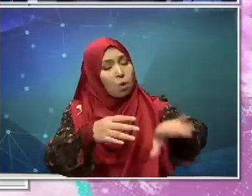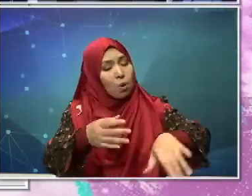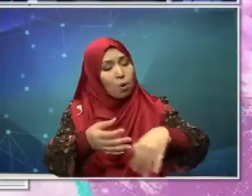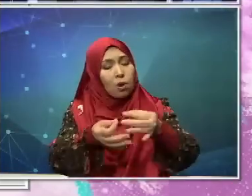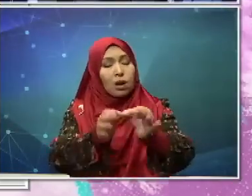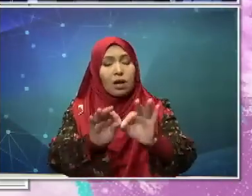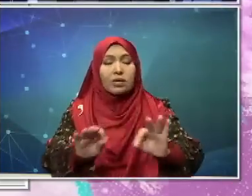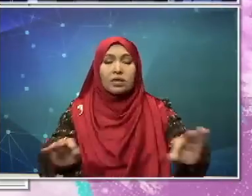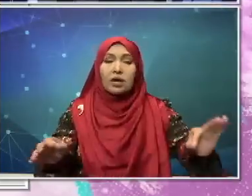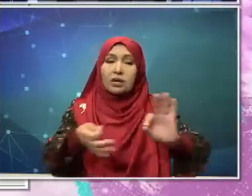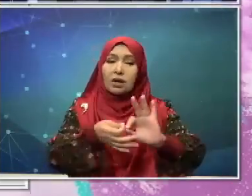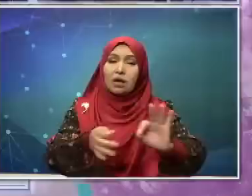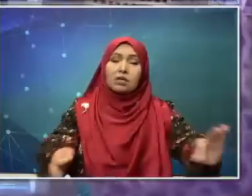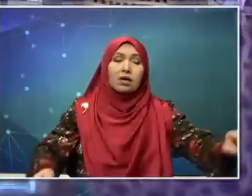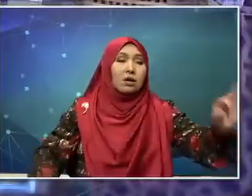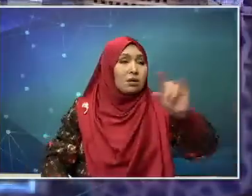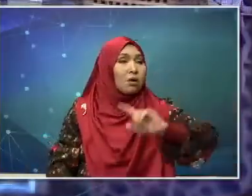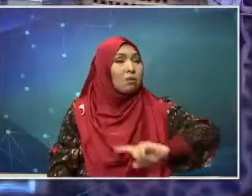sodakowlohuladzim